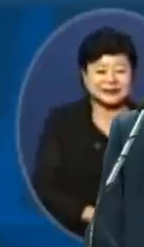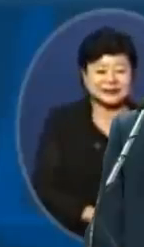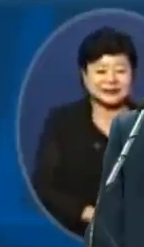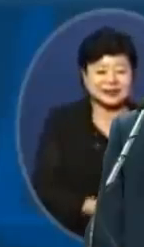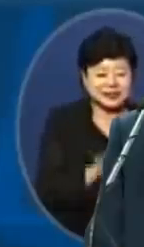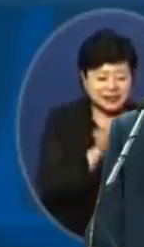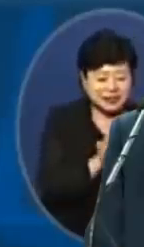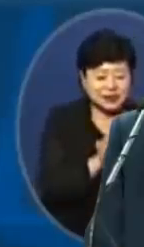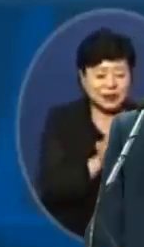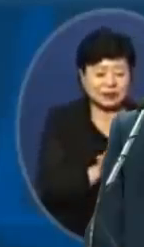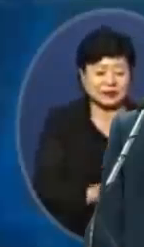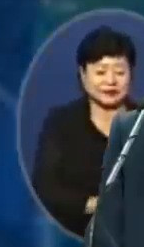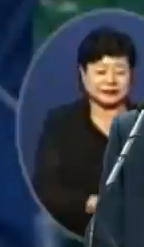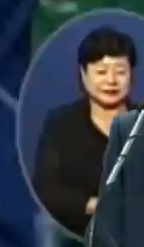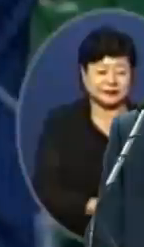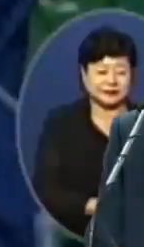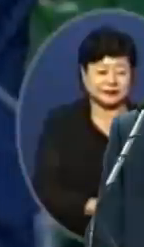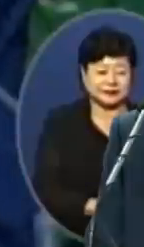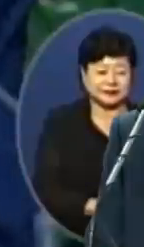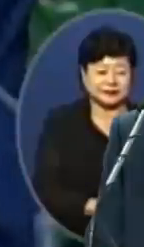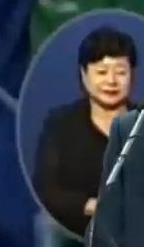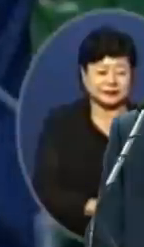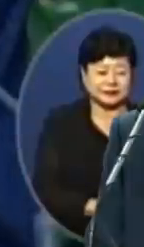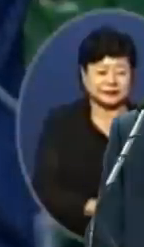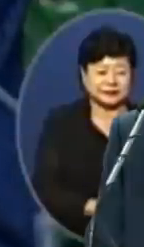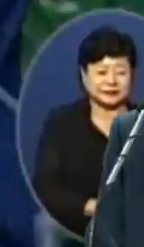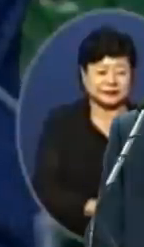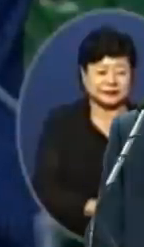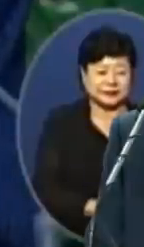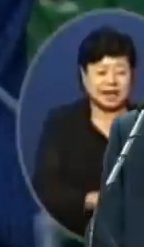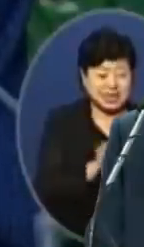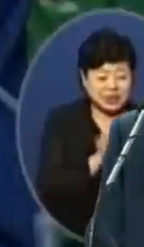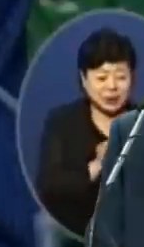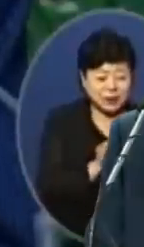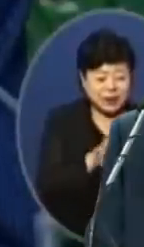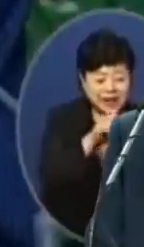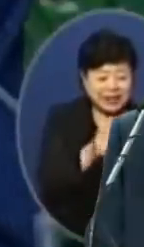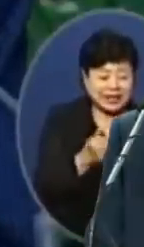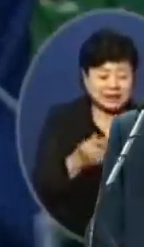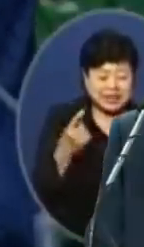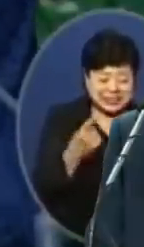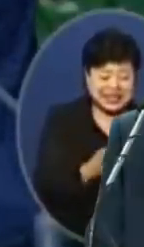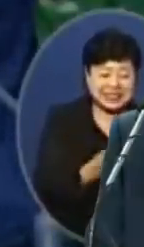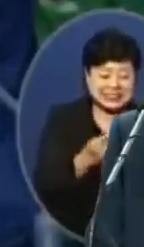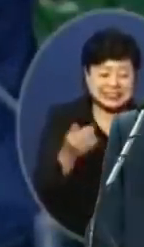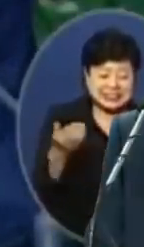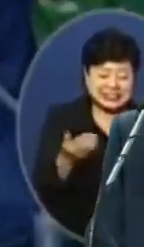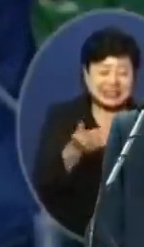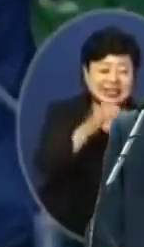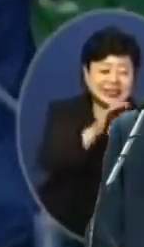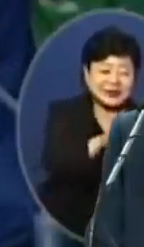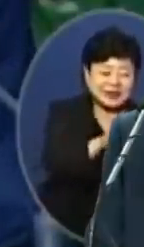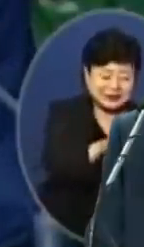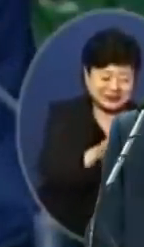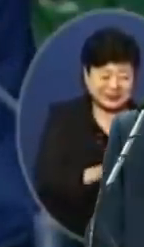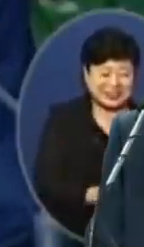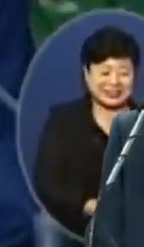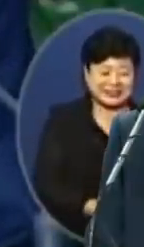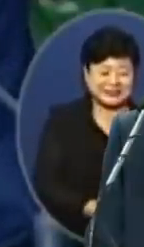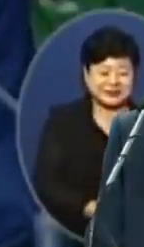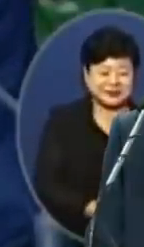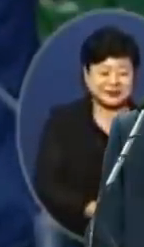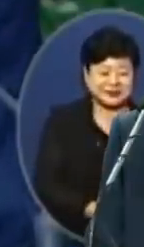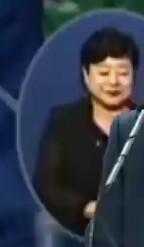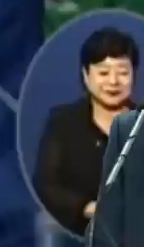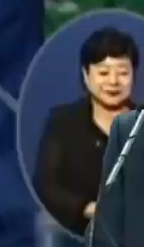기도 안 하고 일하면 내가 내 일하니까 고생 죽도록 하지요. 그런데 내가 기도하면 나는 일하는데 하나님이 기도를